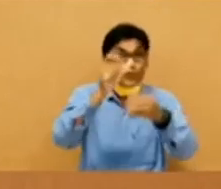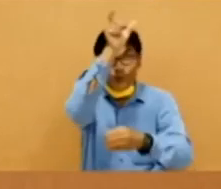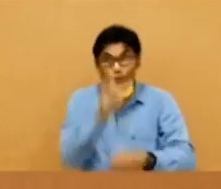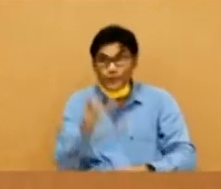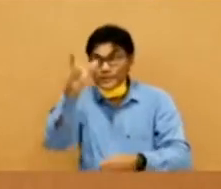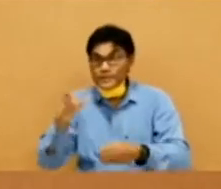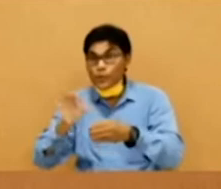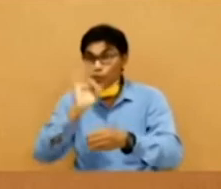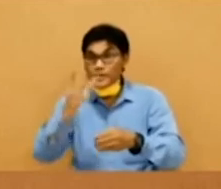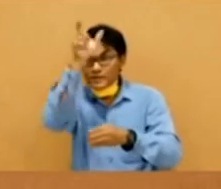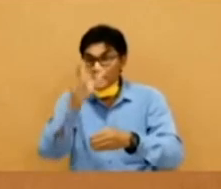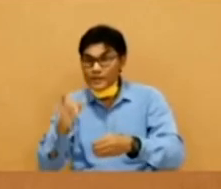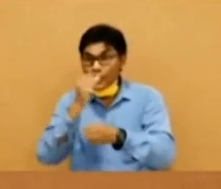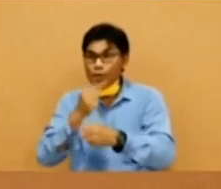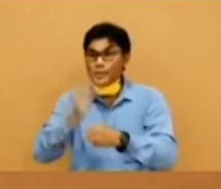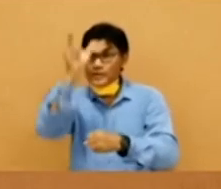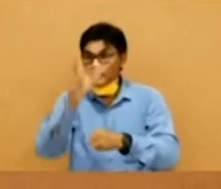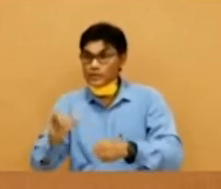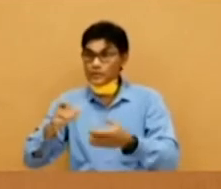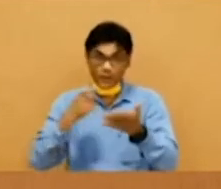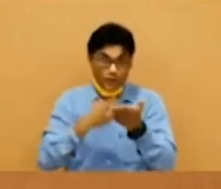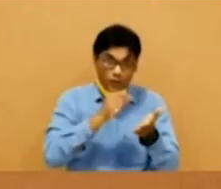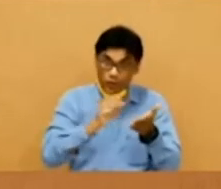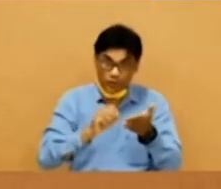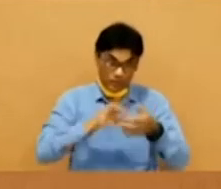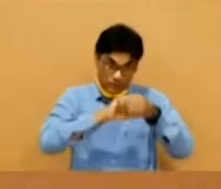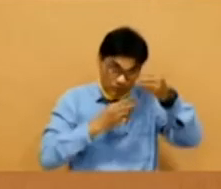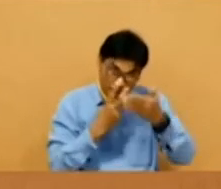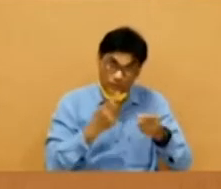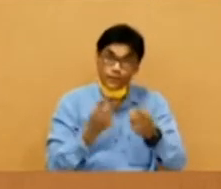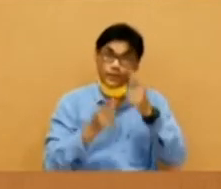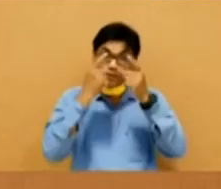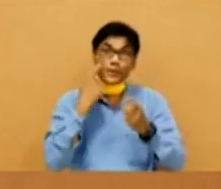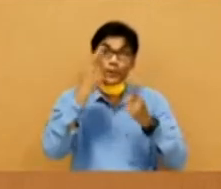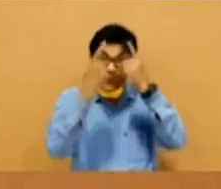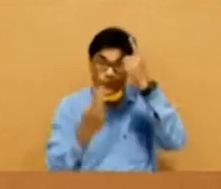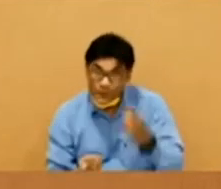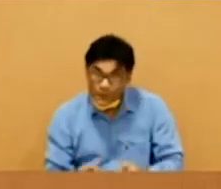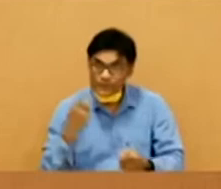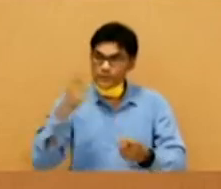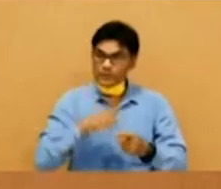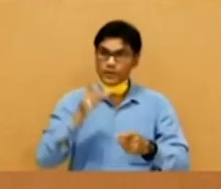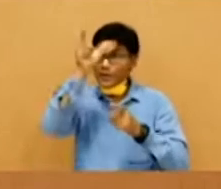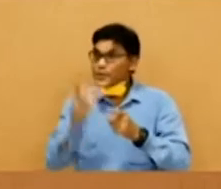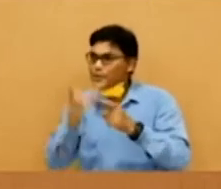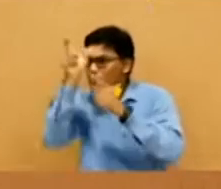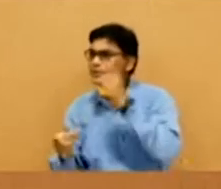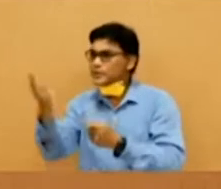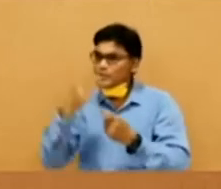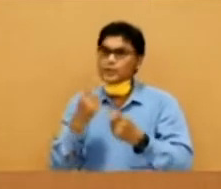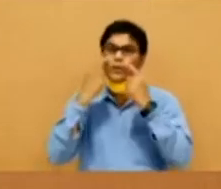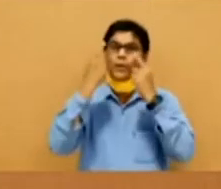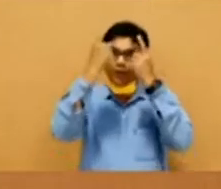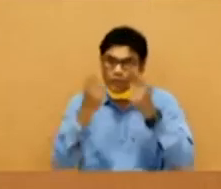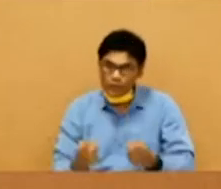କର୍ମଚାରୀମାନେ ଯେଉଁ ଗାଡ଼ି ଆସୁଛି ତା'ର ପଞ୍ଜୀକରଣ ସେଠି ଚେକ୍ କରିବେ, ଯେଉଁ ଯାତ୍ରୀମାନେ ଆସୁଛନ୍ତି ତାଙ୍କର ମଧ୍ୟ ପଞ୍ଜୀକରଣ ସେଠି ଚେକ୍